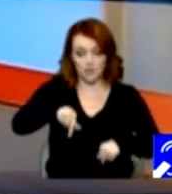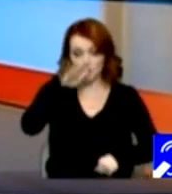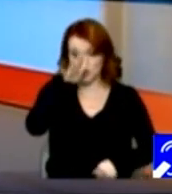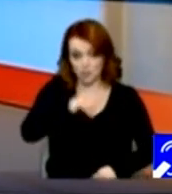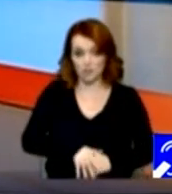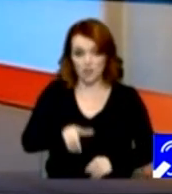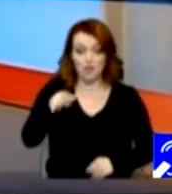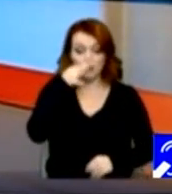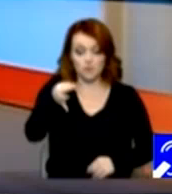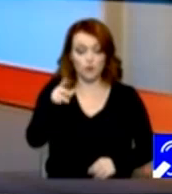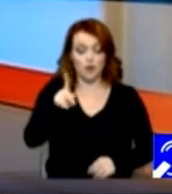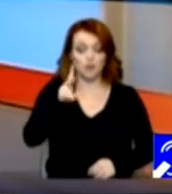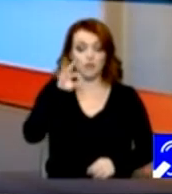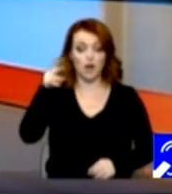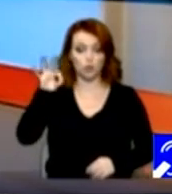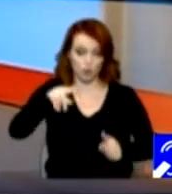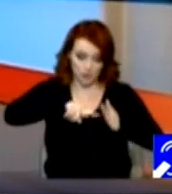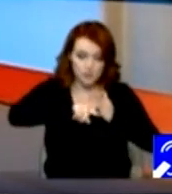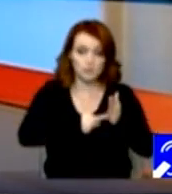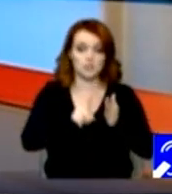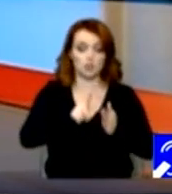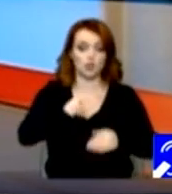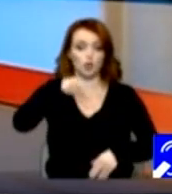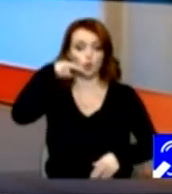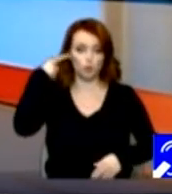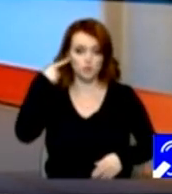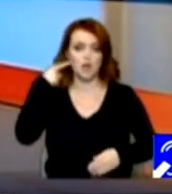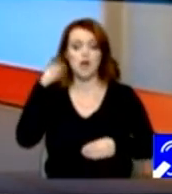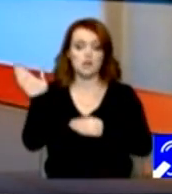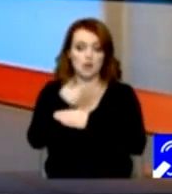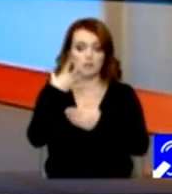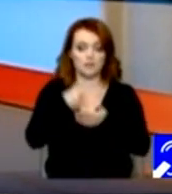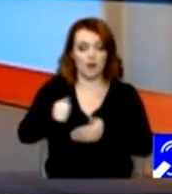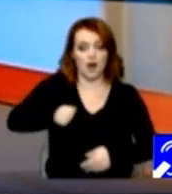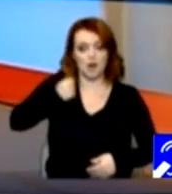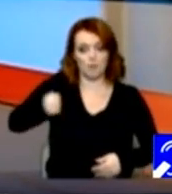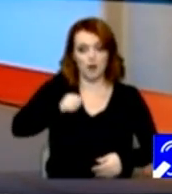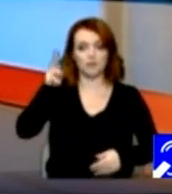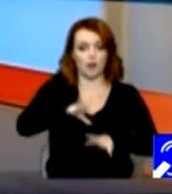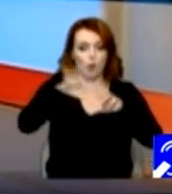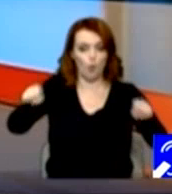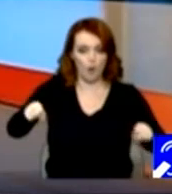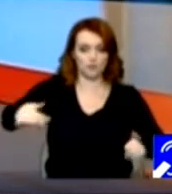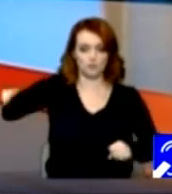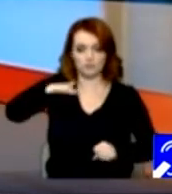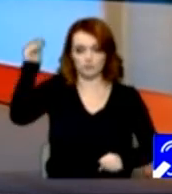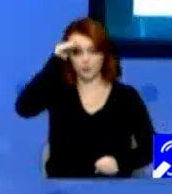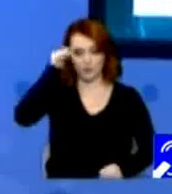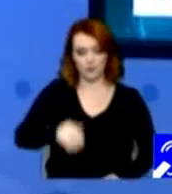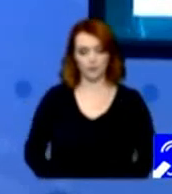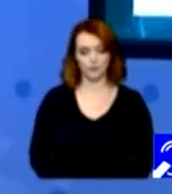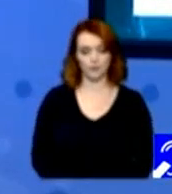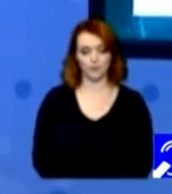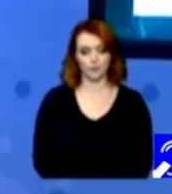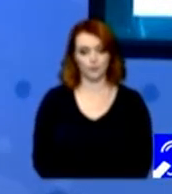a writer at kinecto insistă pentru că a Federației Ruse să își retragă trupele militare din Republica Moldova